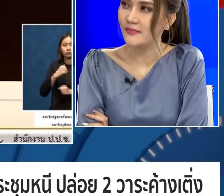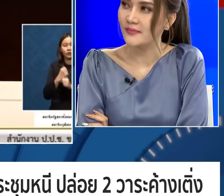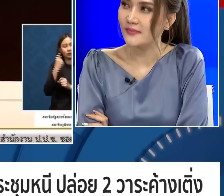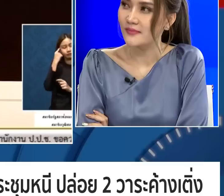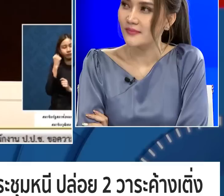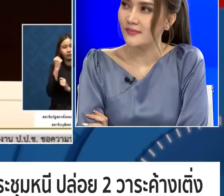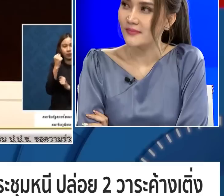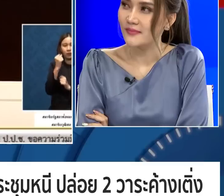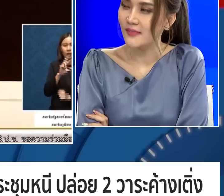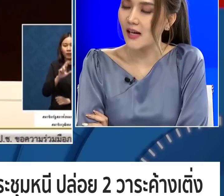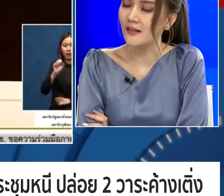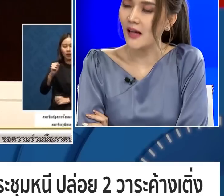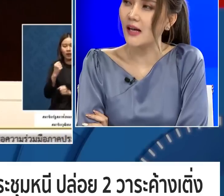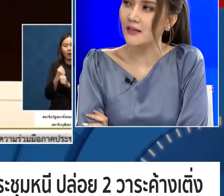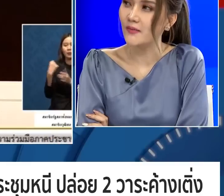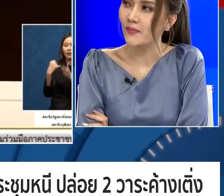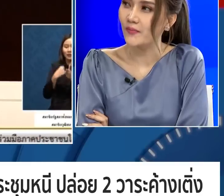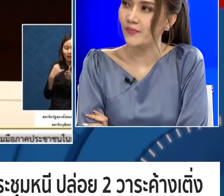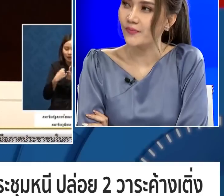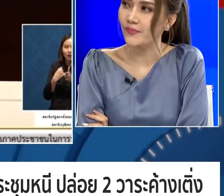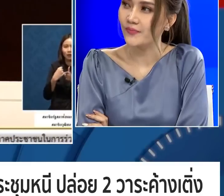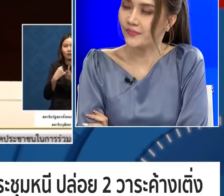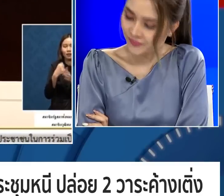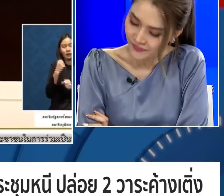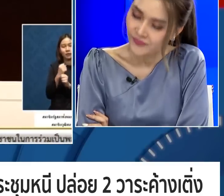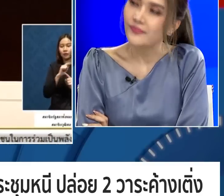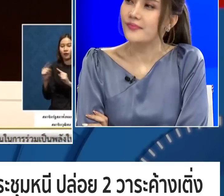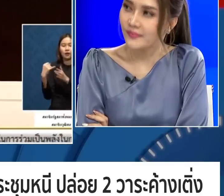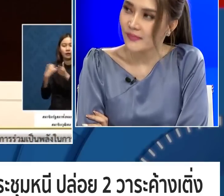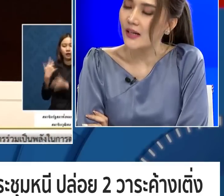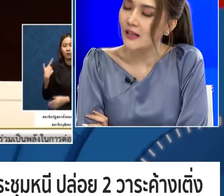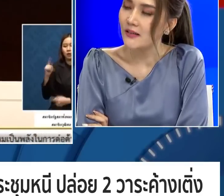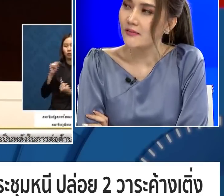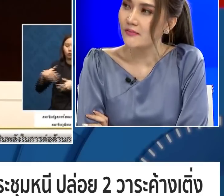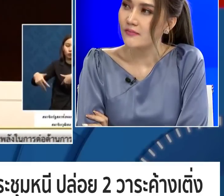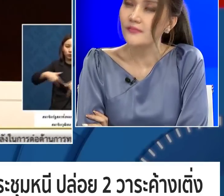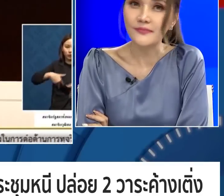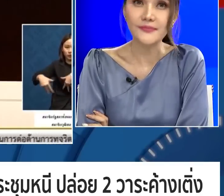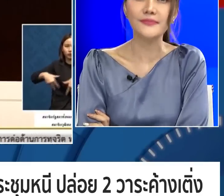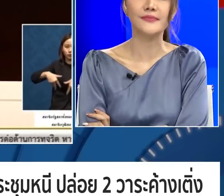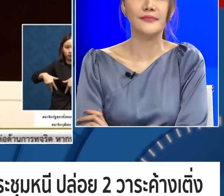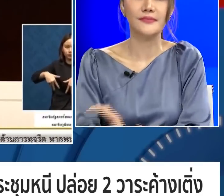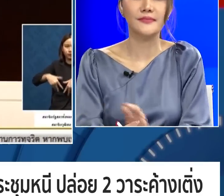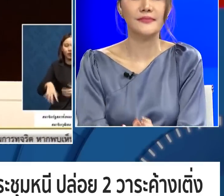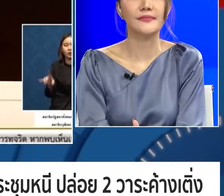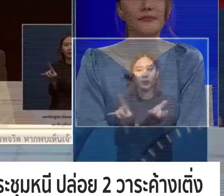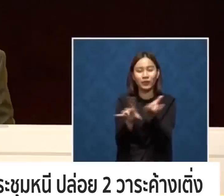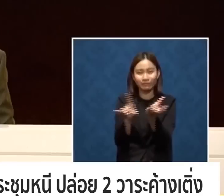ธาก็ลุกขึ้นมาจากหลุมตึงนะฮ ะ มาเสนอโหวตเป็นนายกรัฐมนตรีได้อีกถูกไหมฮ ะ เชิญชมบรรยากาศบางช่วงบางต